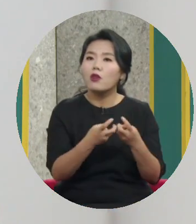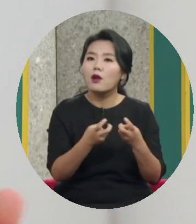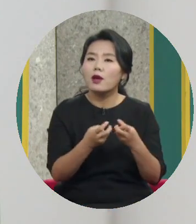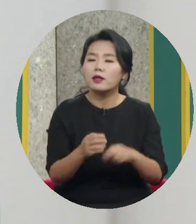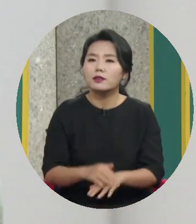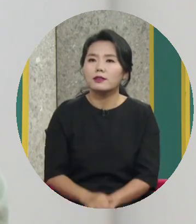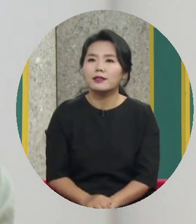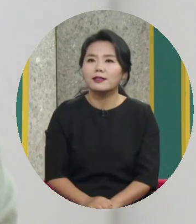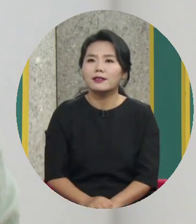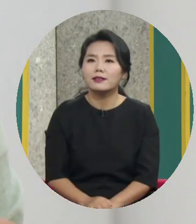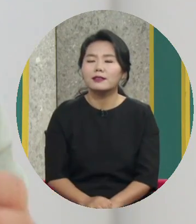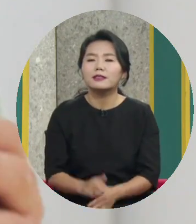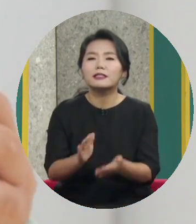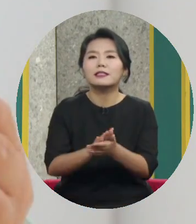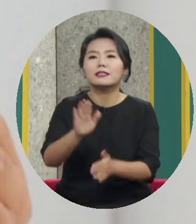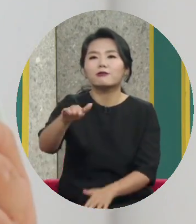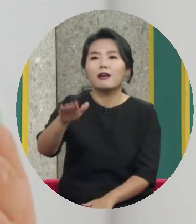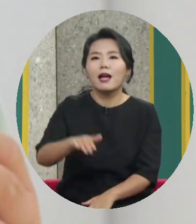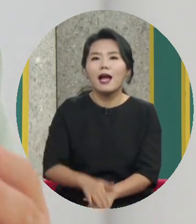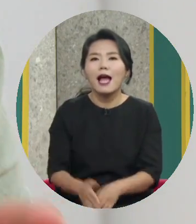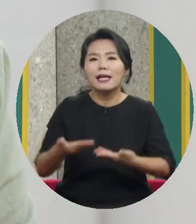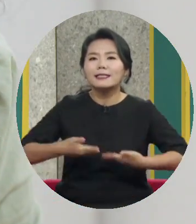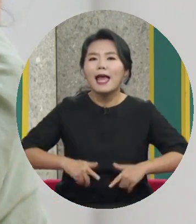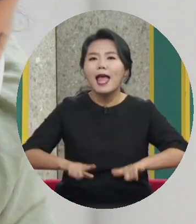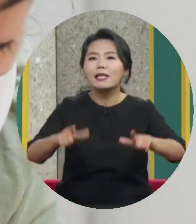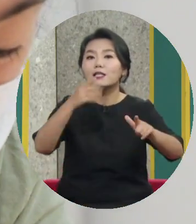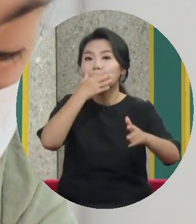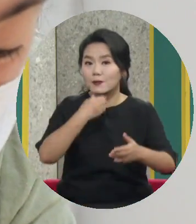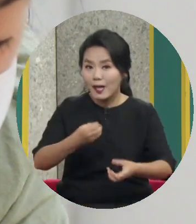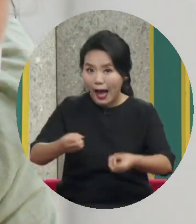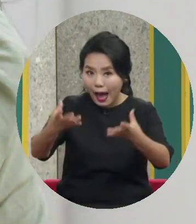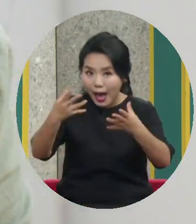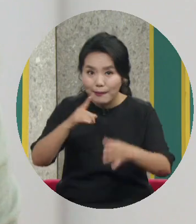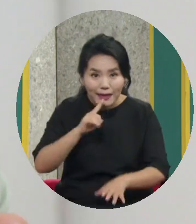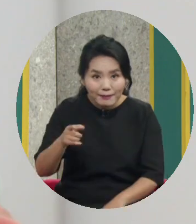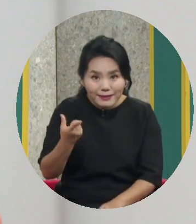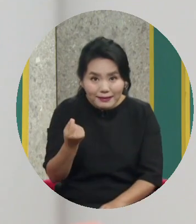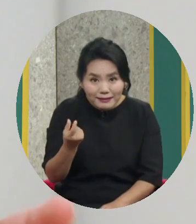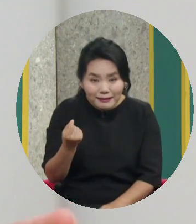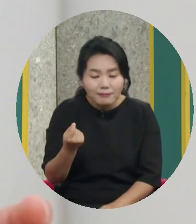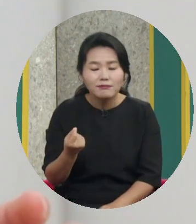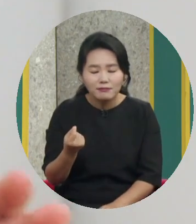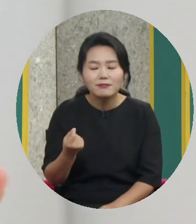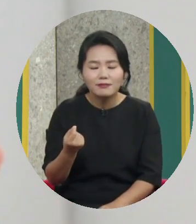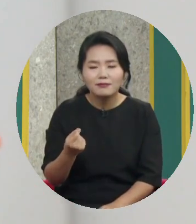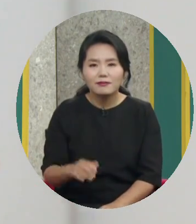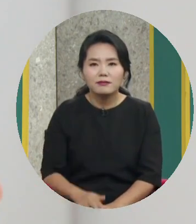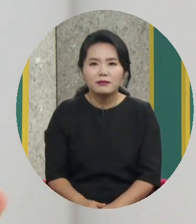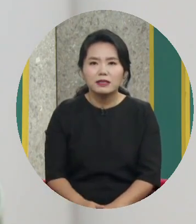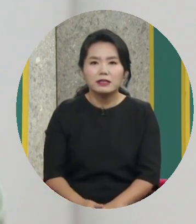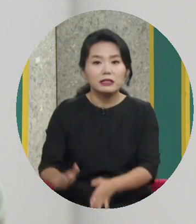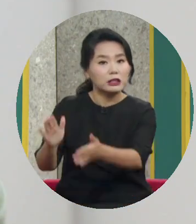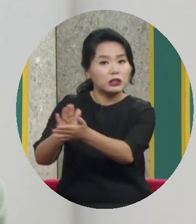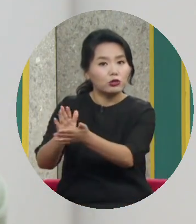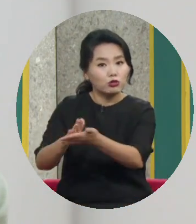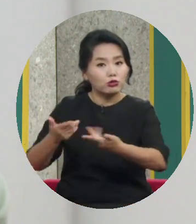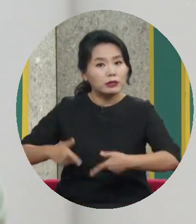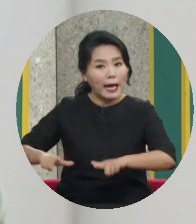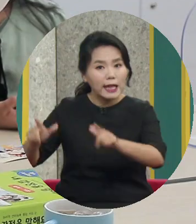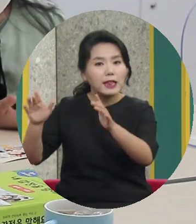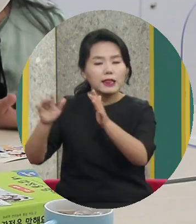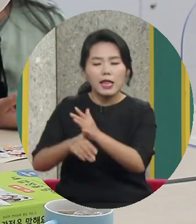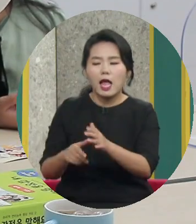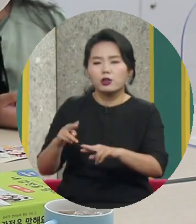친구야. 친구야. 생일? 생일. 축하해. 이렇게. 그치, 맞아. 친구가 생일일 때 생일 선물을 줄